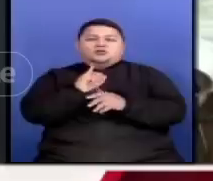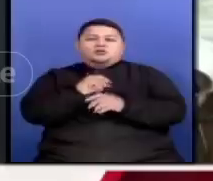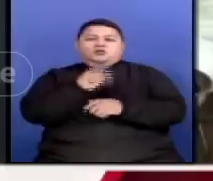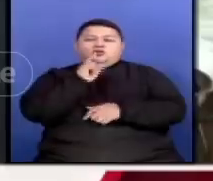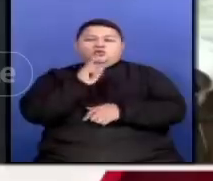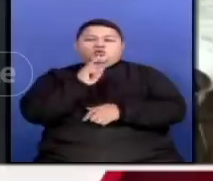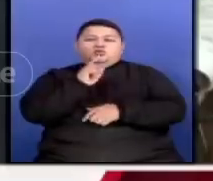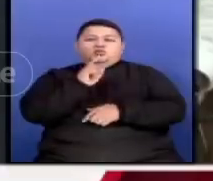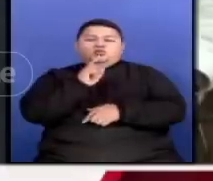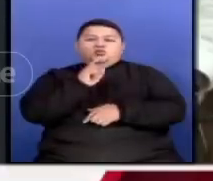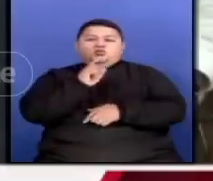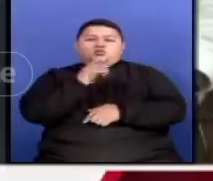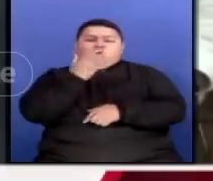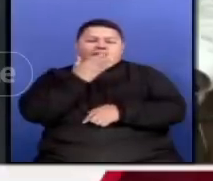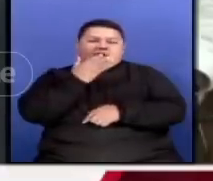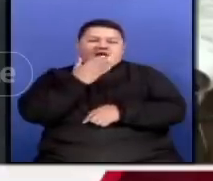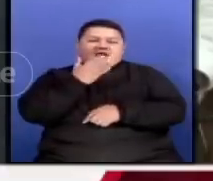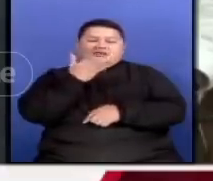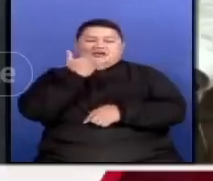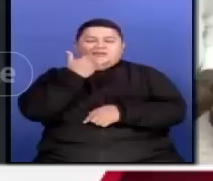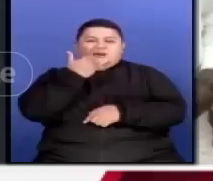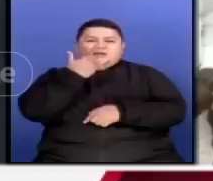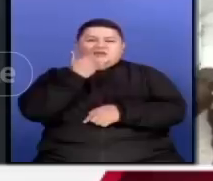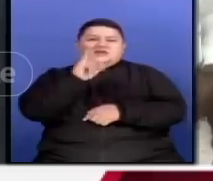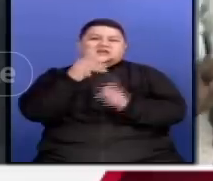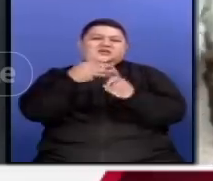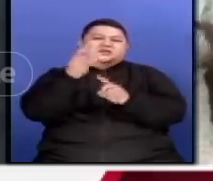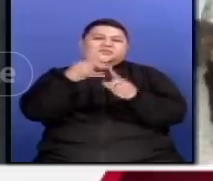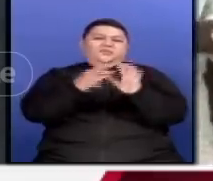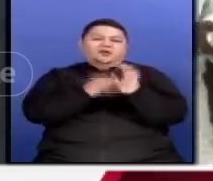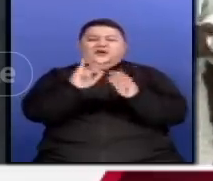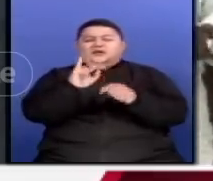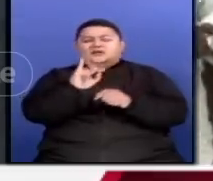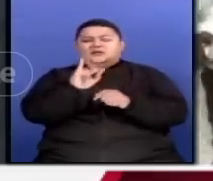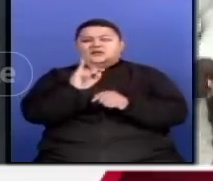adalah rekaman acara Al-Zaitun tahun lalu yang baru-baru ini viral.